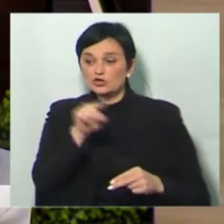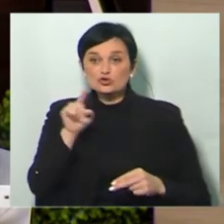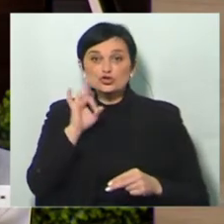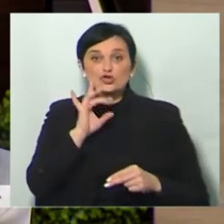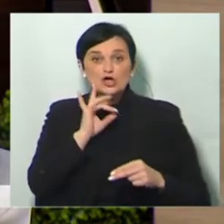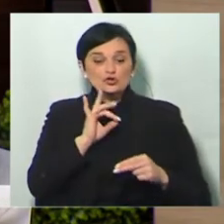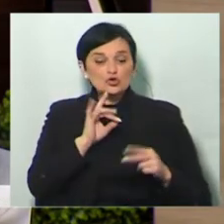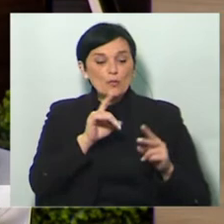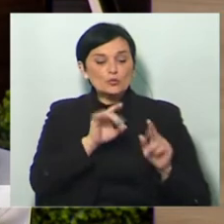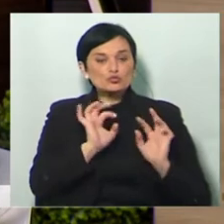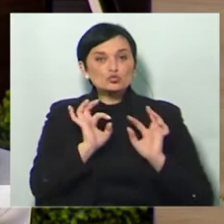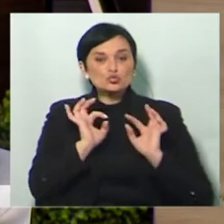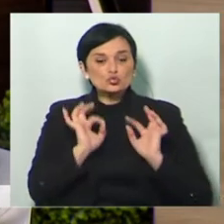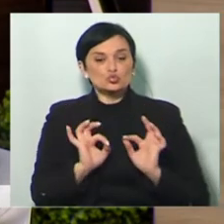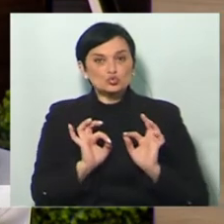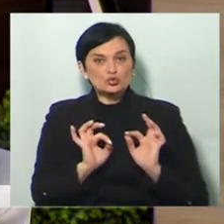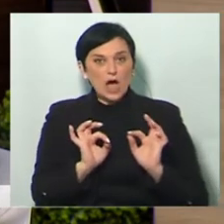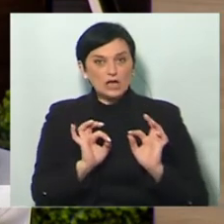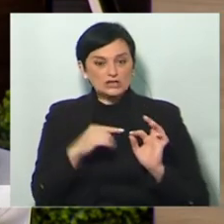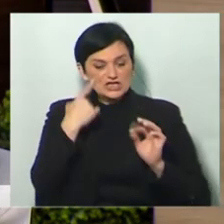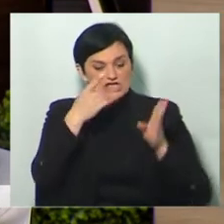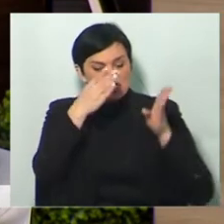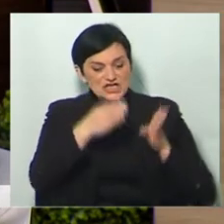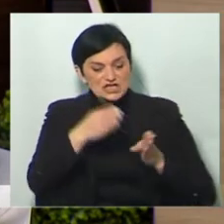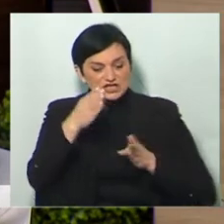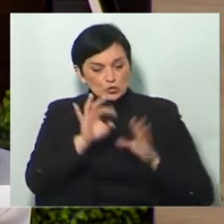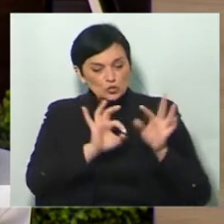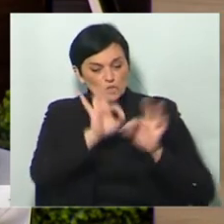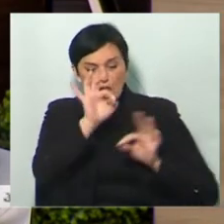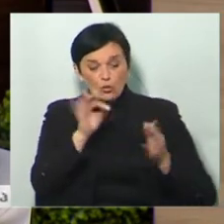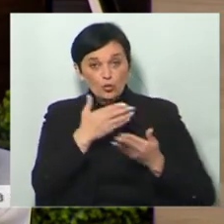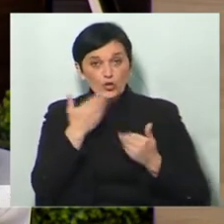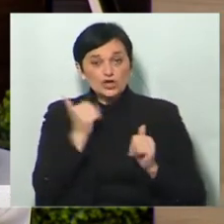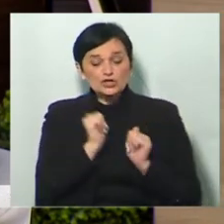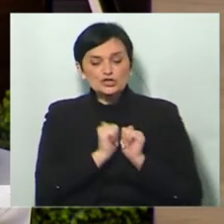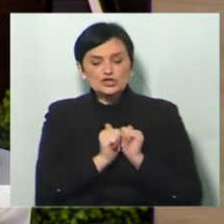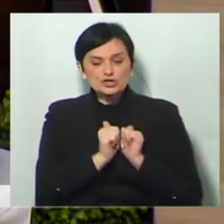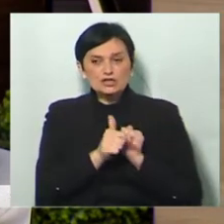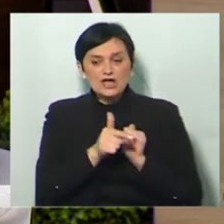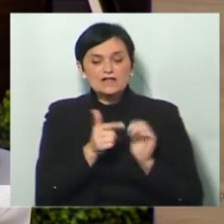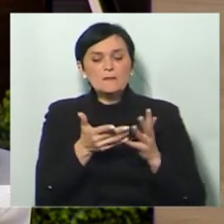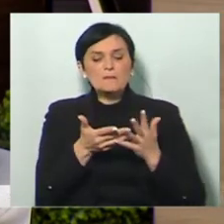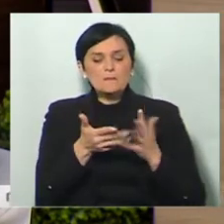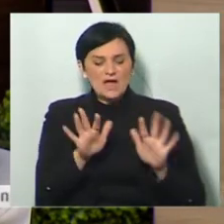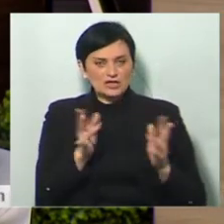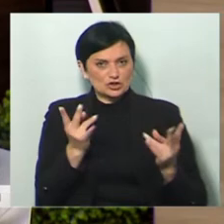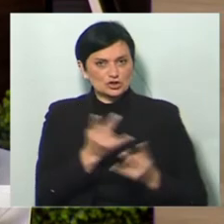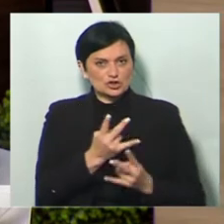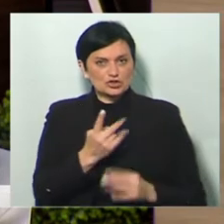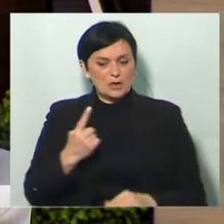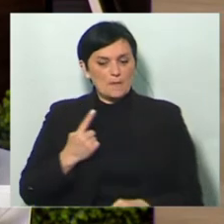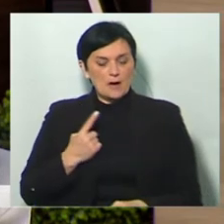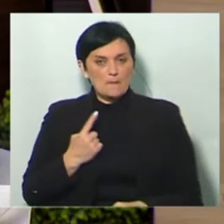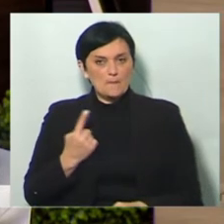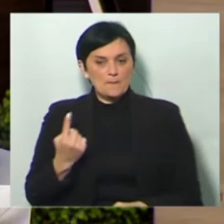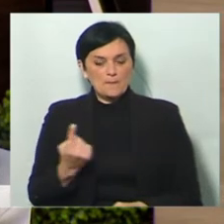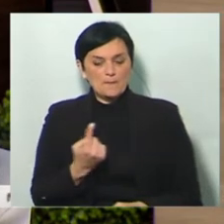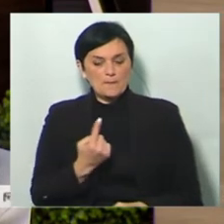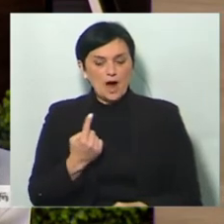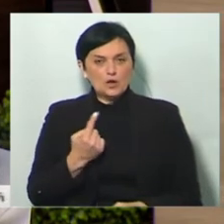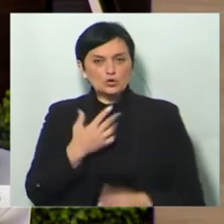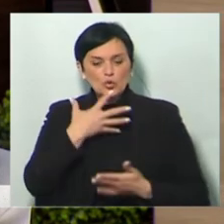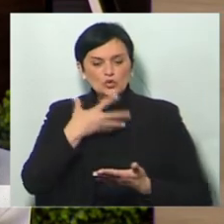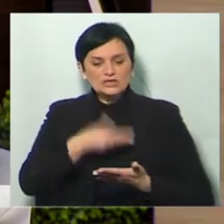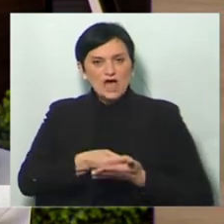გამოუნახია ჯერჯერობით, ესე ზუსტად და იდენტურად რომ გაზომო, მაგრამ მას ძალიან ხშირად უფრო მეტად სჭირდება ხოლმე მარტო ყოფნა